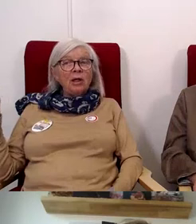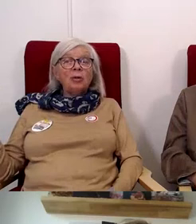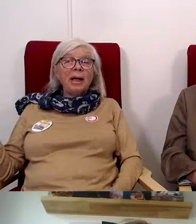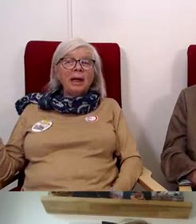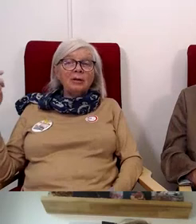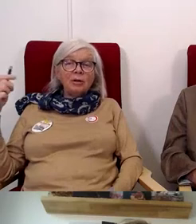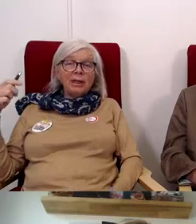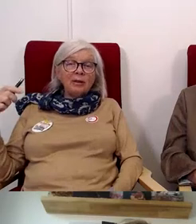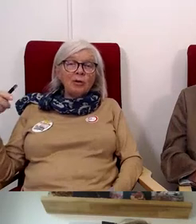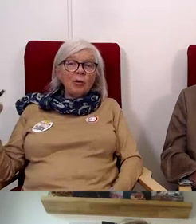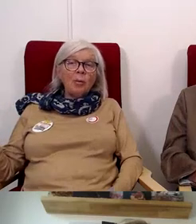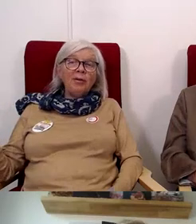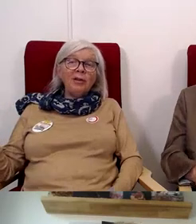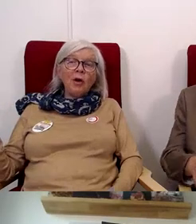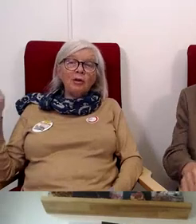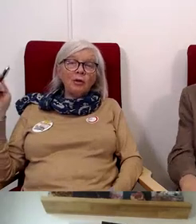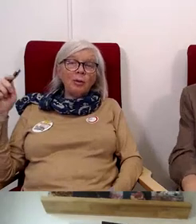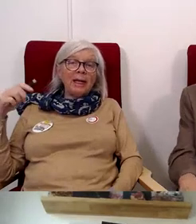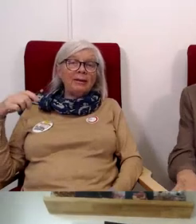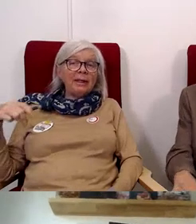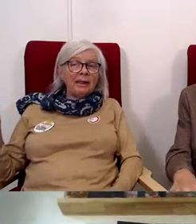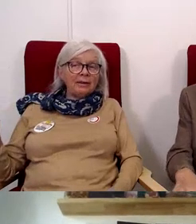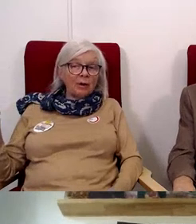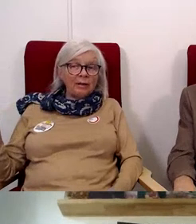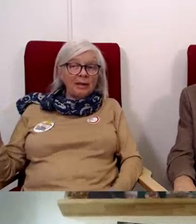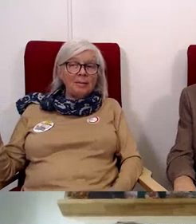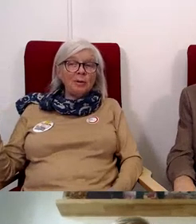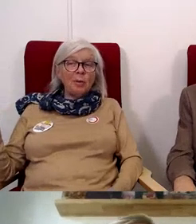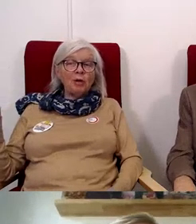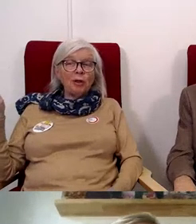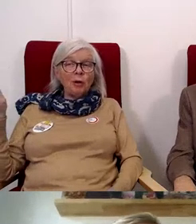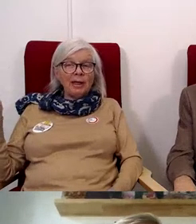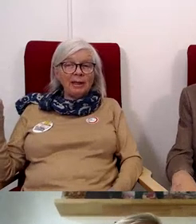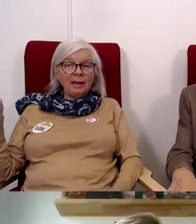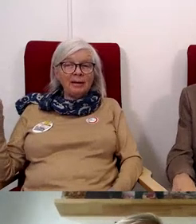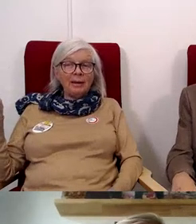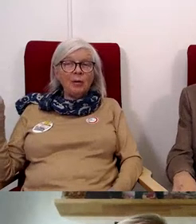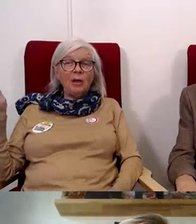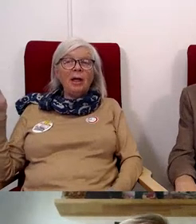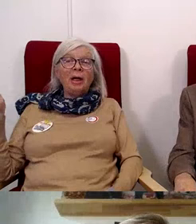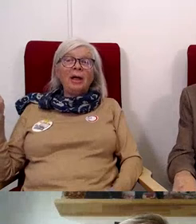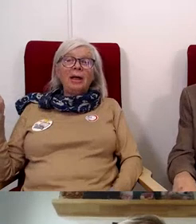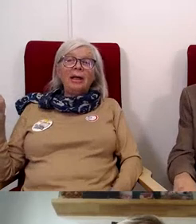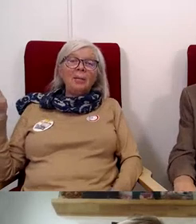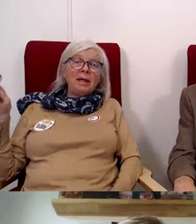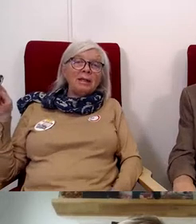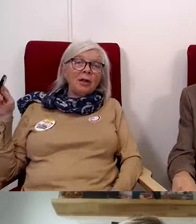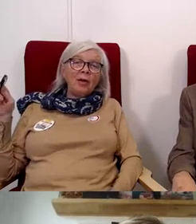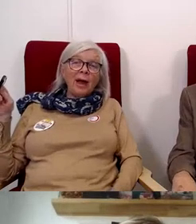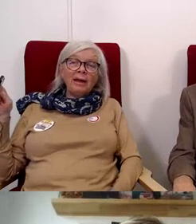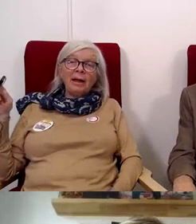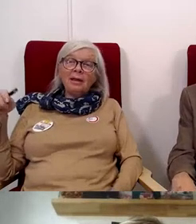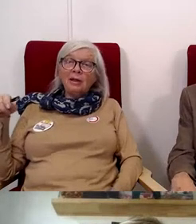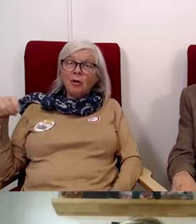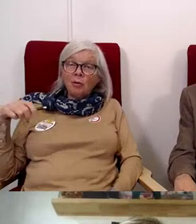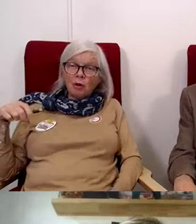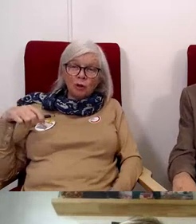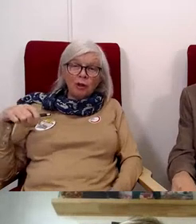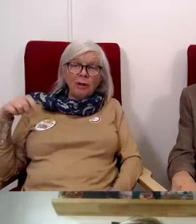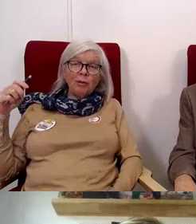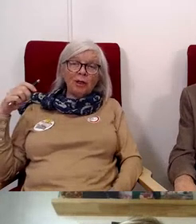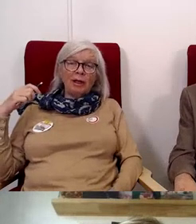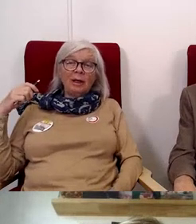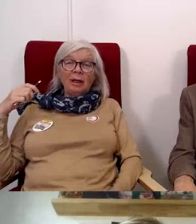skärgården. Så man kan alltså sitta och jobba vid datorn, man kan delta i teamsmöten och liknande. Och i den bästa av världen hade jag